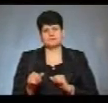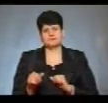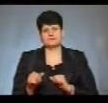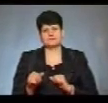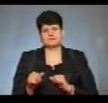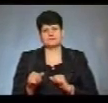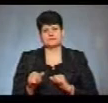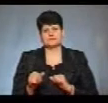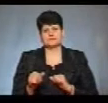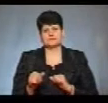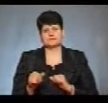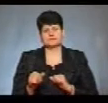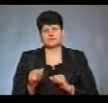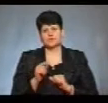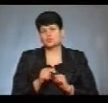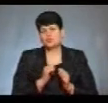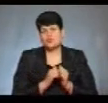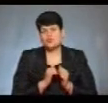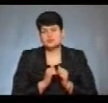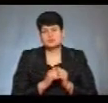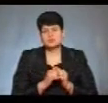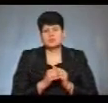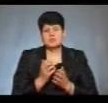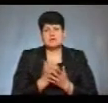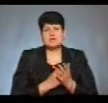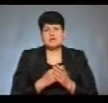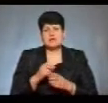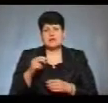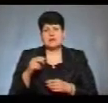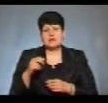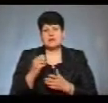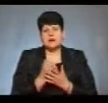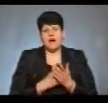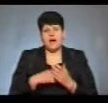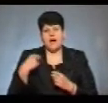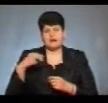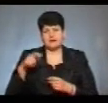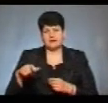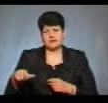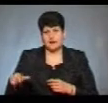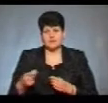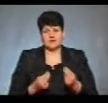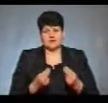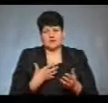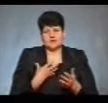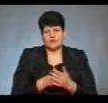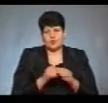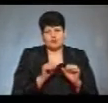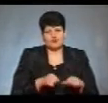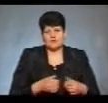програм. Тут кожен кандидат, він грає на якихось основних своїх можливостях, розумієте, політичних.